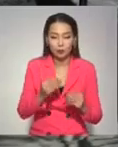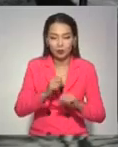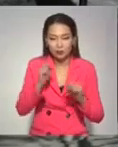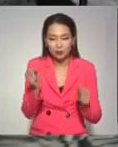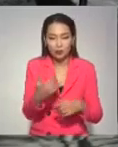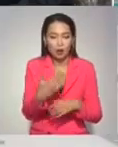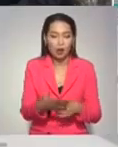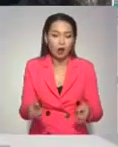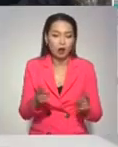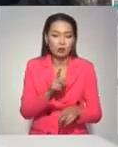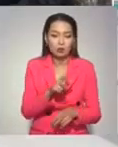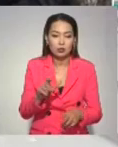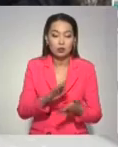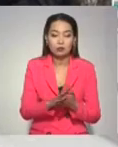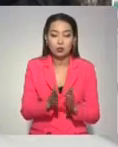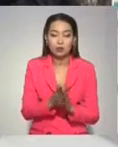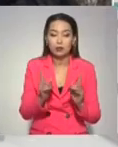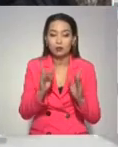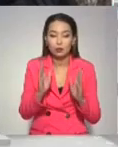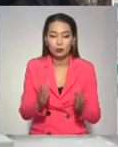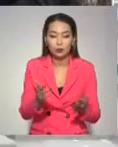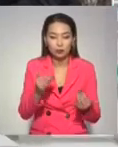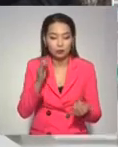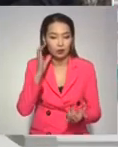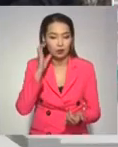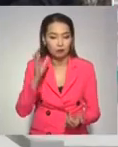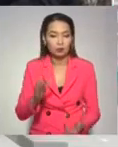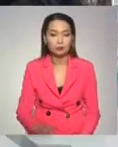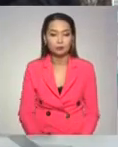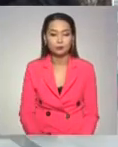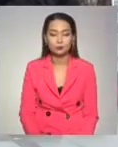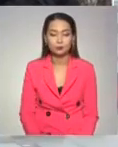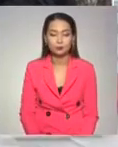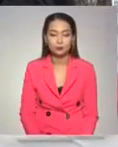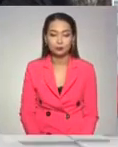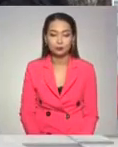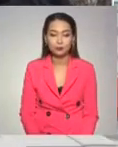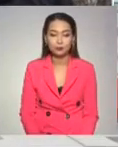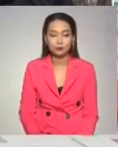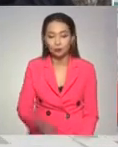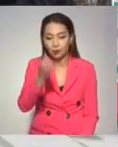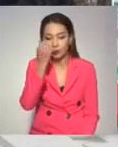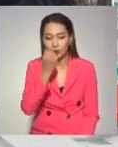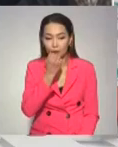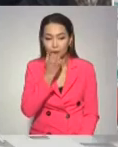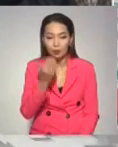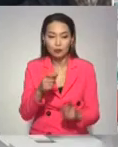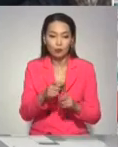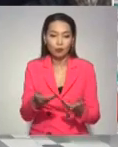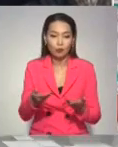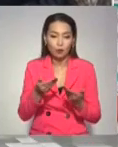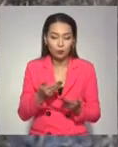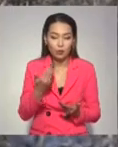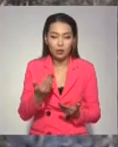далада қалғандардың жағдайы не болмақ? Сөз кезегі бақыт өзіңізде. Рахмет өзгеріс. Ақтөбе облысы